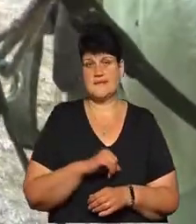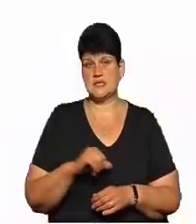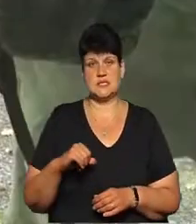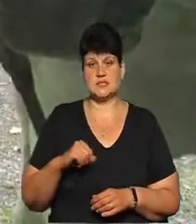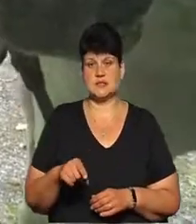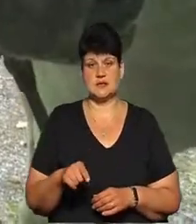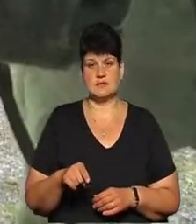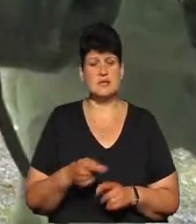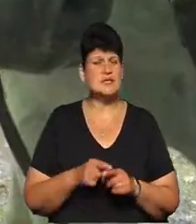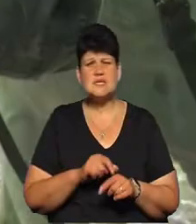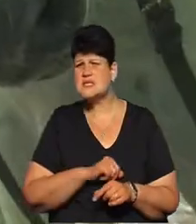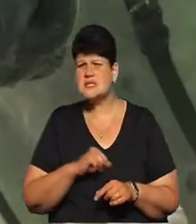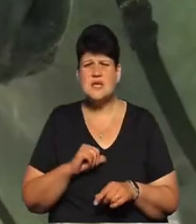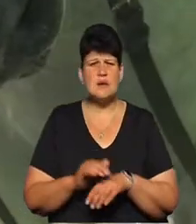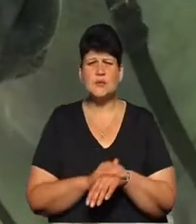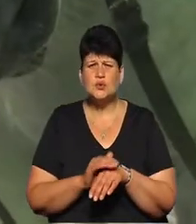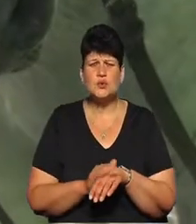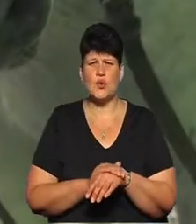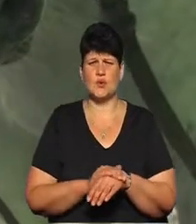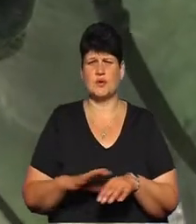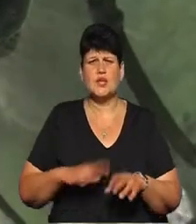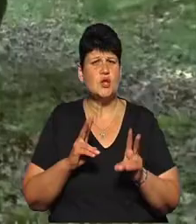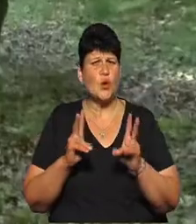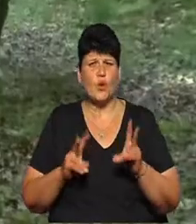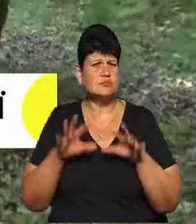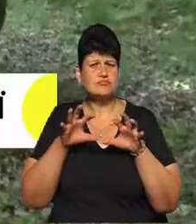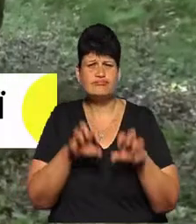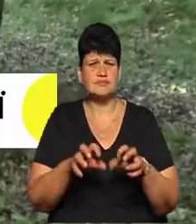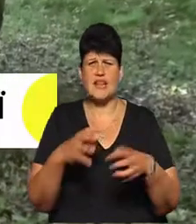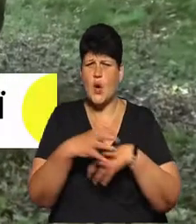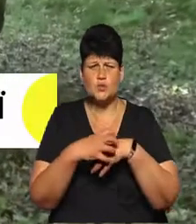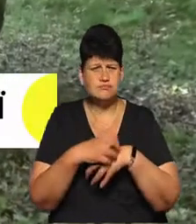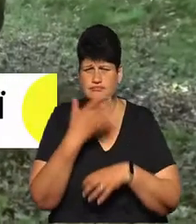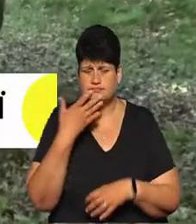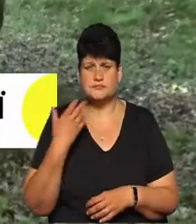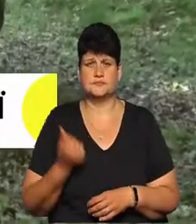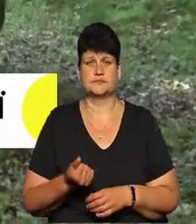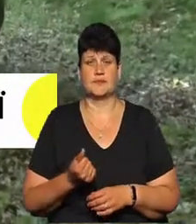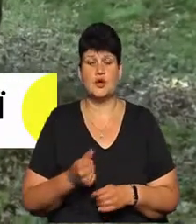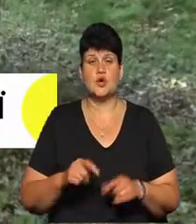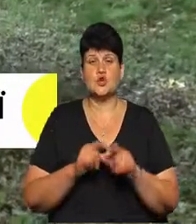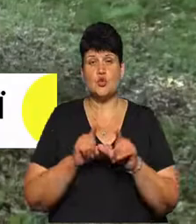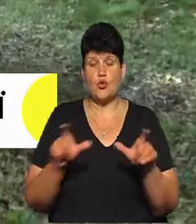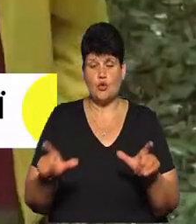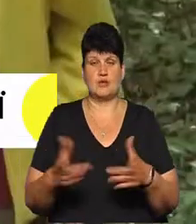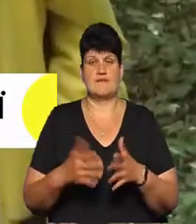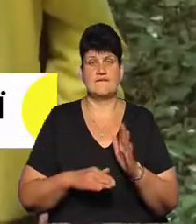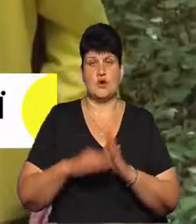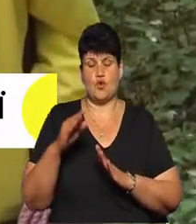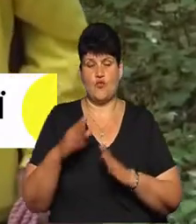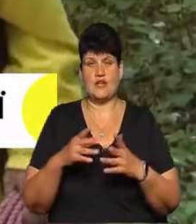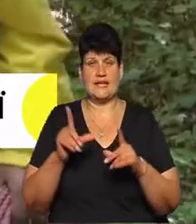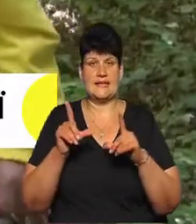найдобріший кінь. Нікого не скидає, не нападає, не кусає. Школа верхової їзди у Кремінній працювала 7 років, розповідає